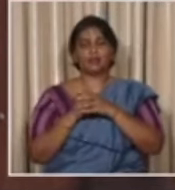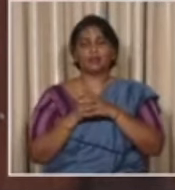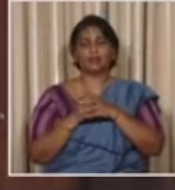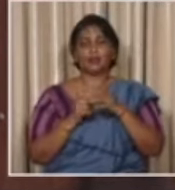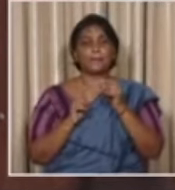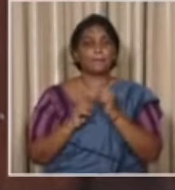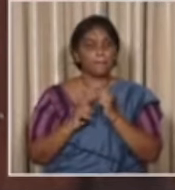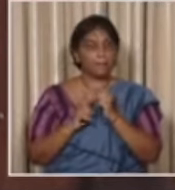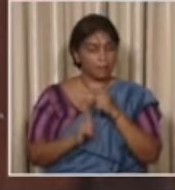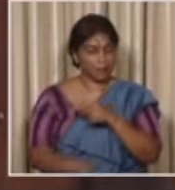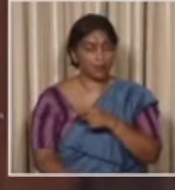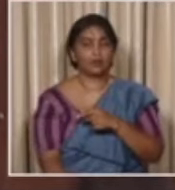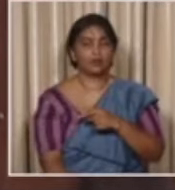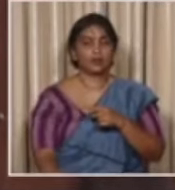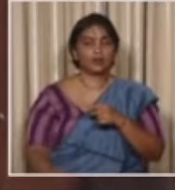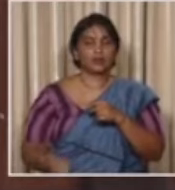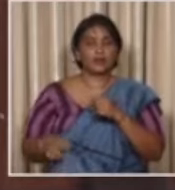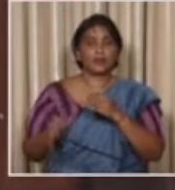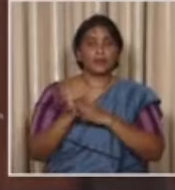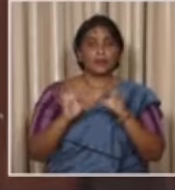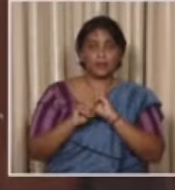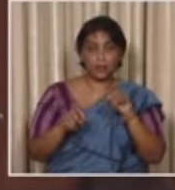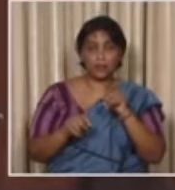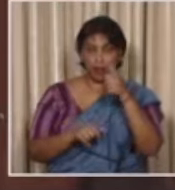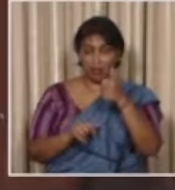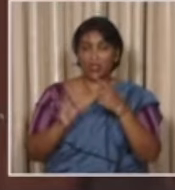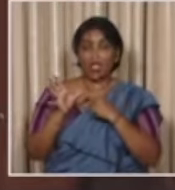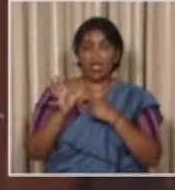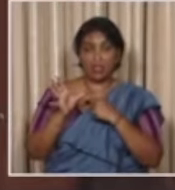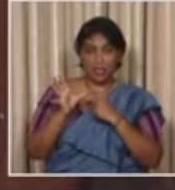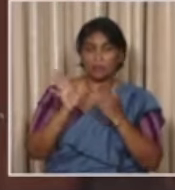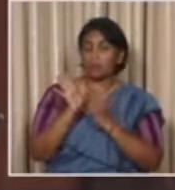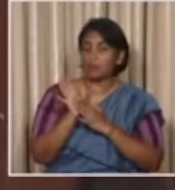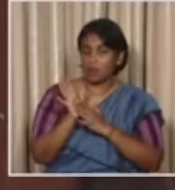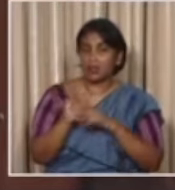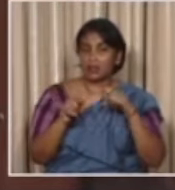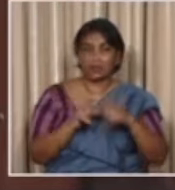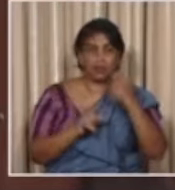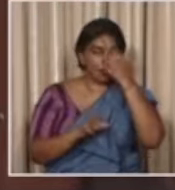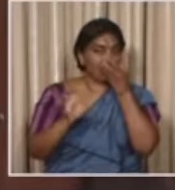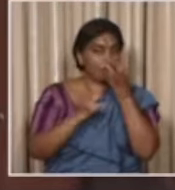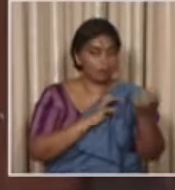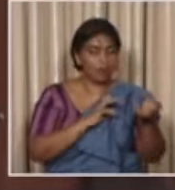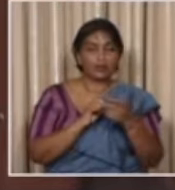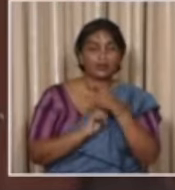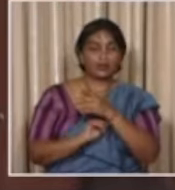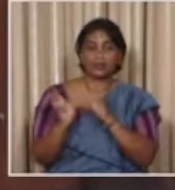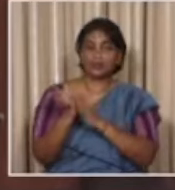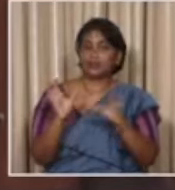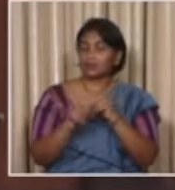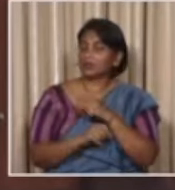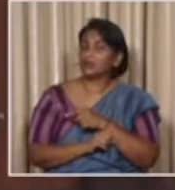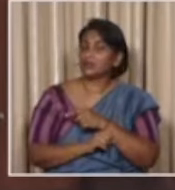එතකොට පිල්ලයන්ගේ මාධ්‍ය ප්‍රකාශකේ අවස්ථාවේදී හොඳ රහ ගන්න අසාද් මෞලානා දැන් මේ පාස්කු ප්‍රහාරය පිළිබඳව channel 4 documentary එක